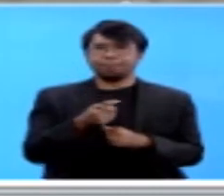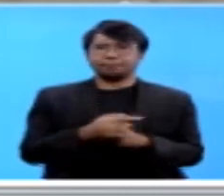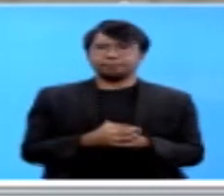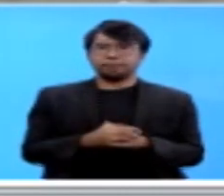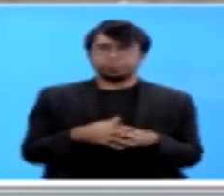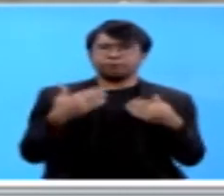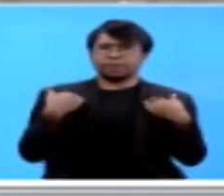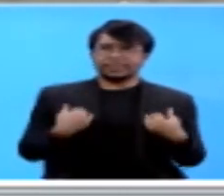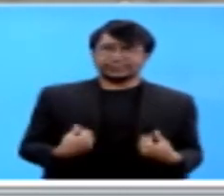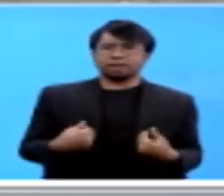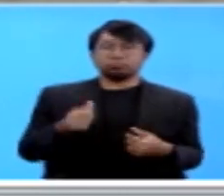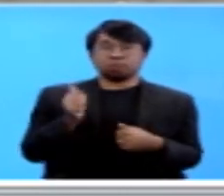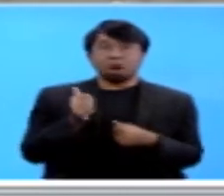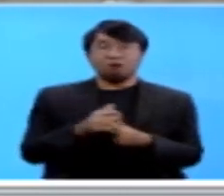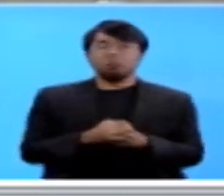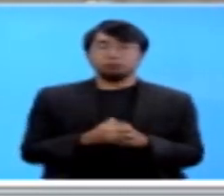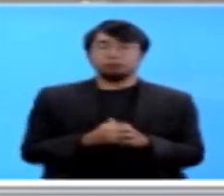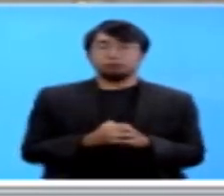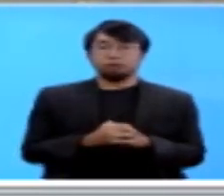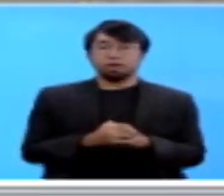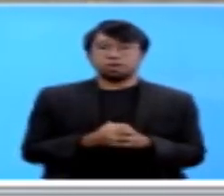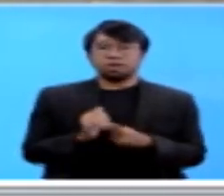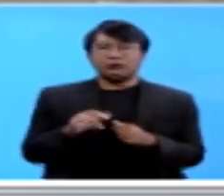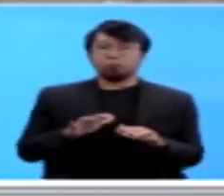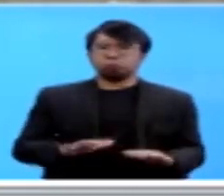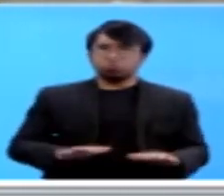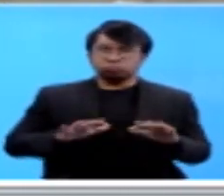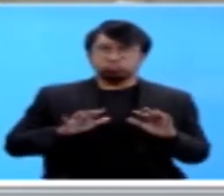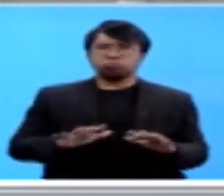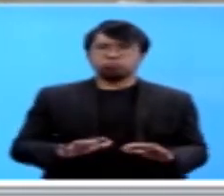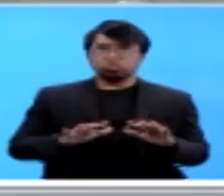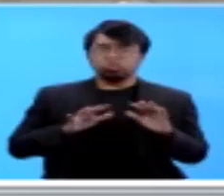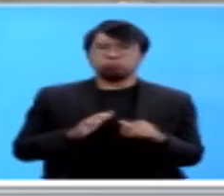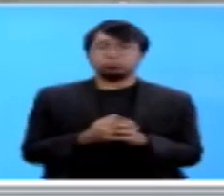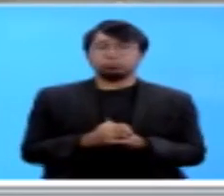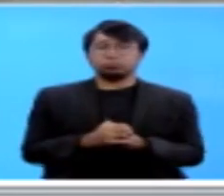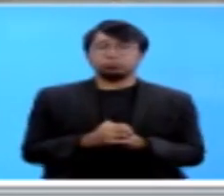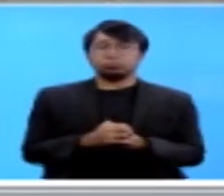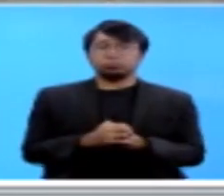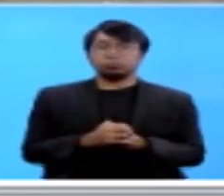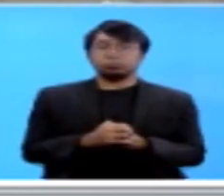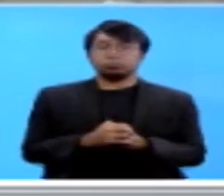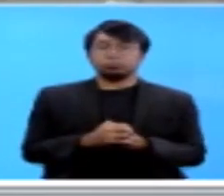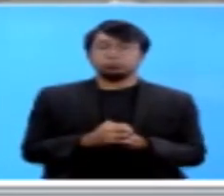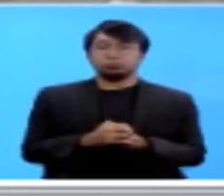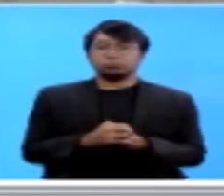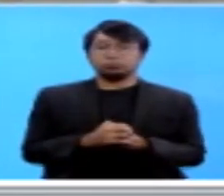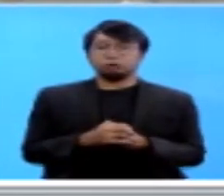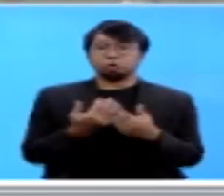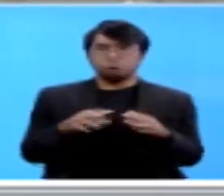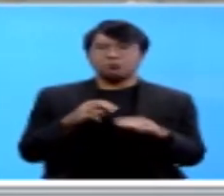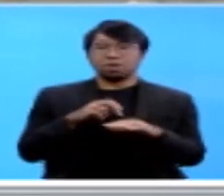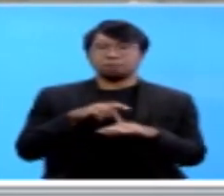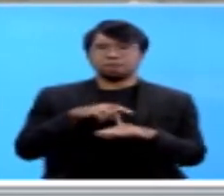hukuman fisik ya? Iya, hanya push up saja, push up sama berdiri terus kakinya diangkat gitu. Tidak ada